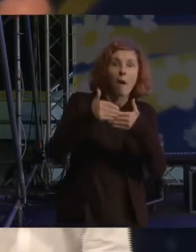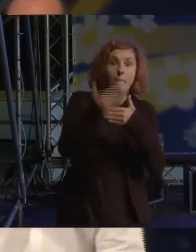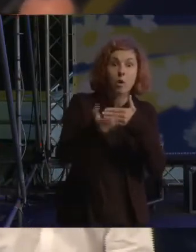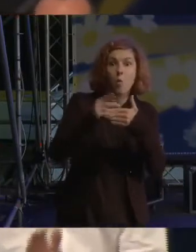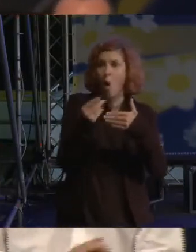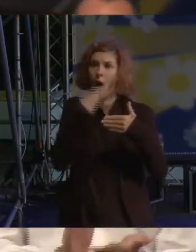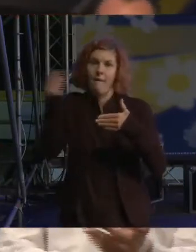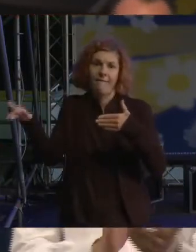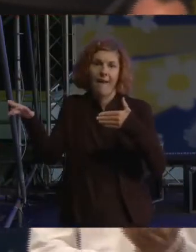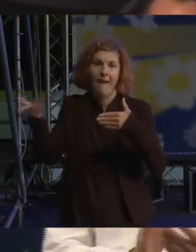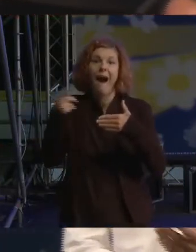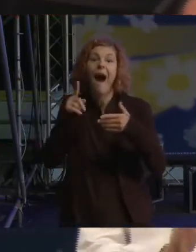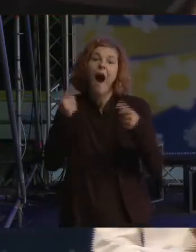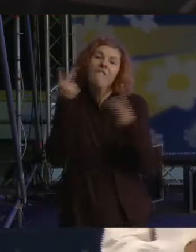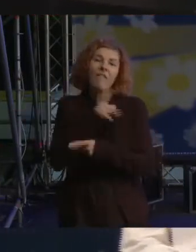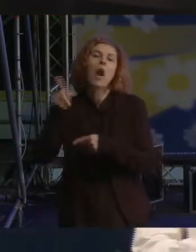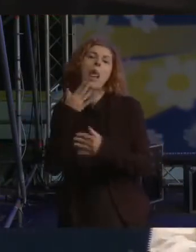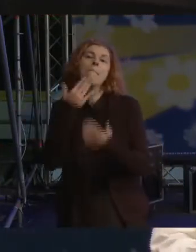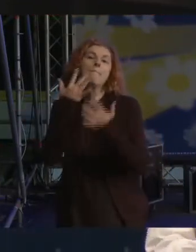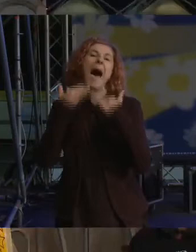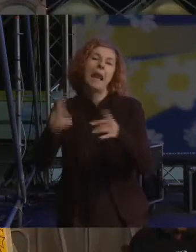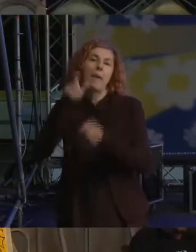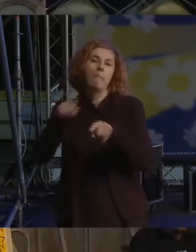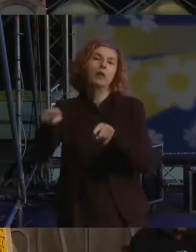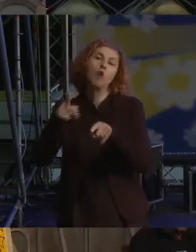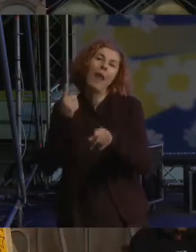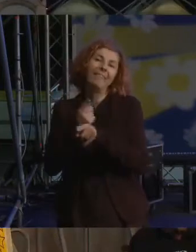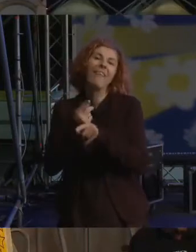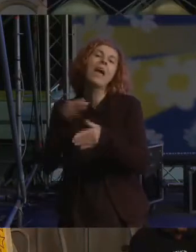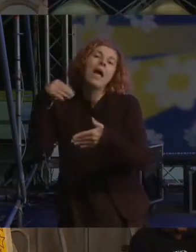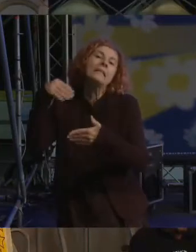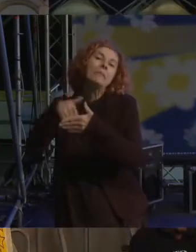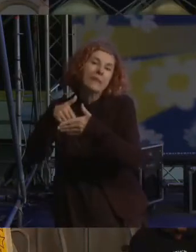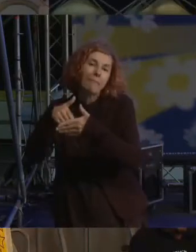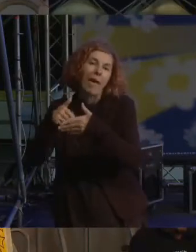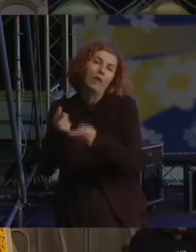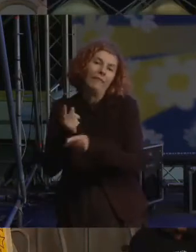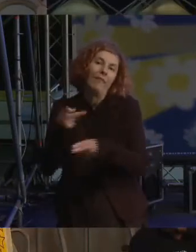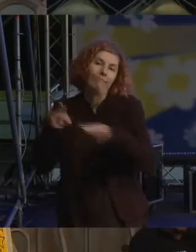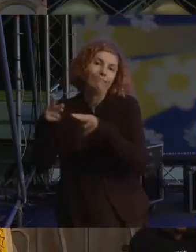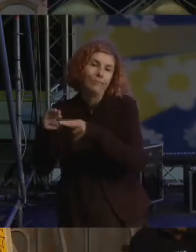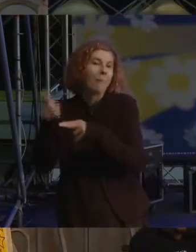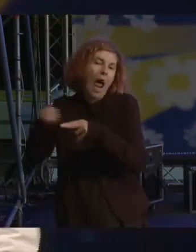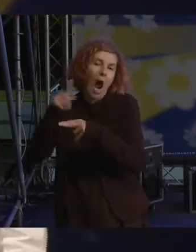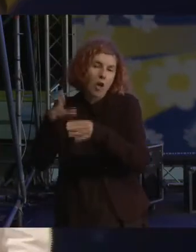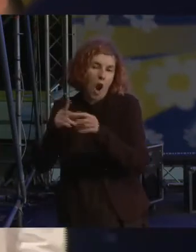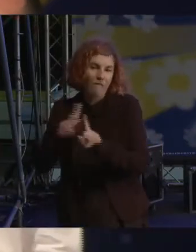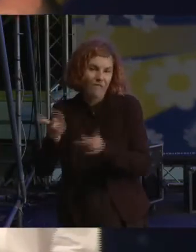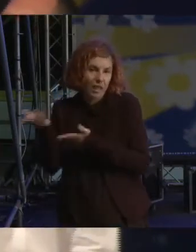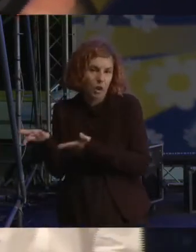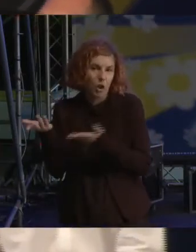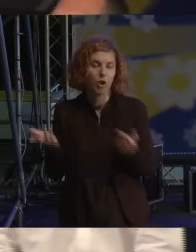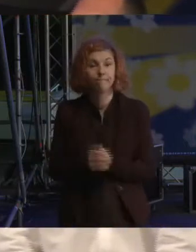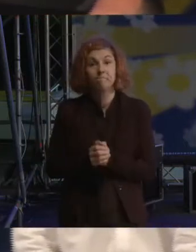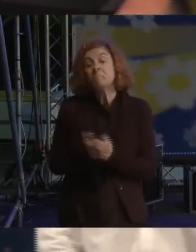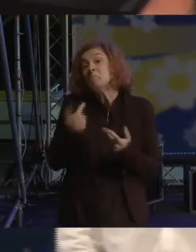e che ancora oggi non fanno noi ce lo siano tagliati lo abbiamo versato in questo fondo sembrava una cosa